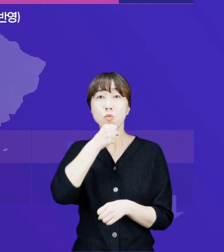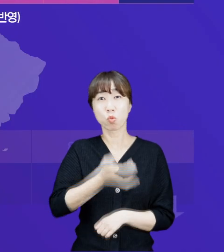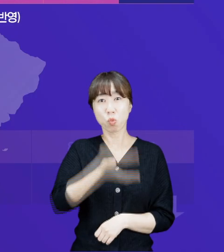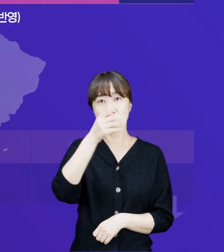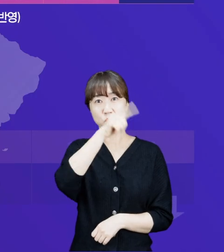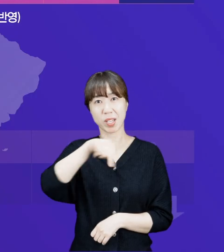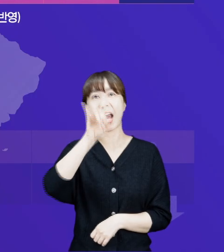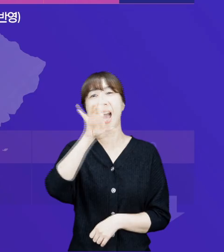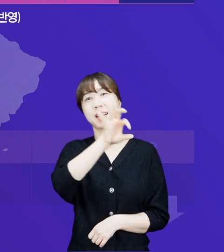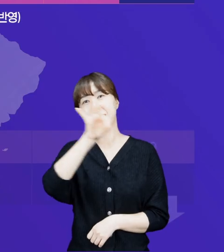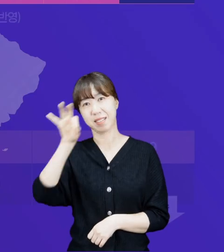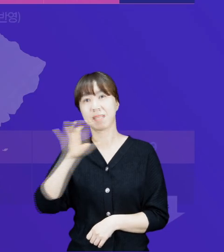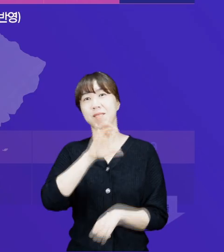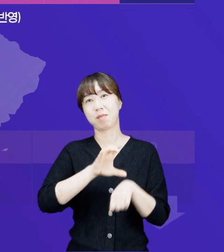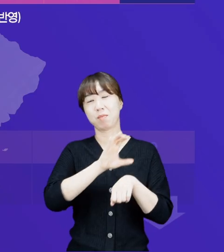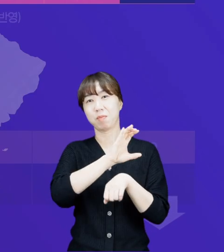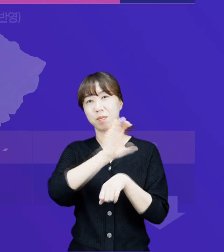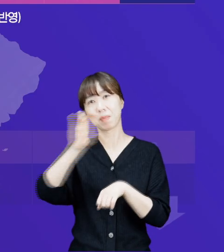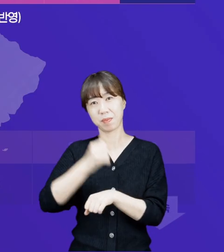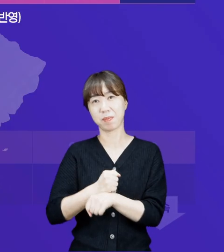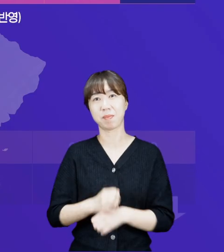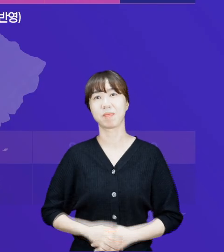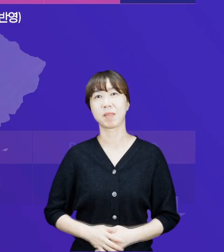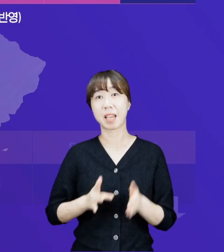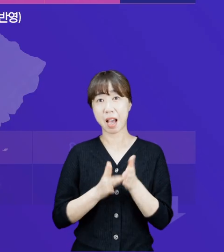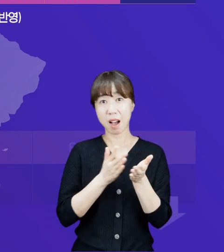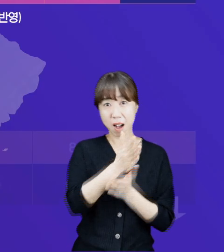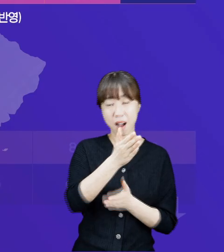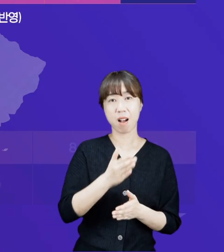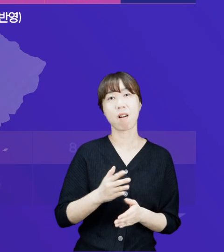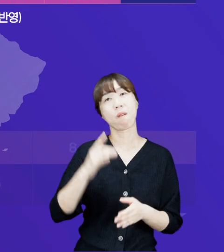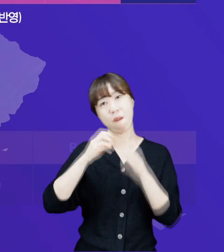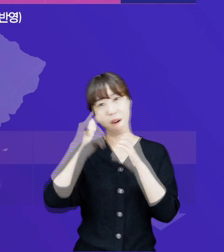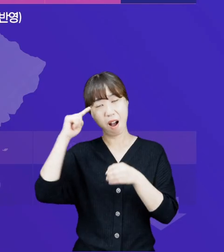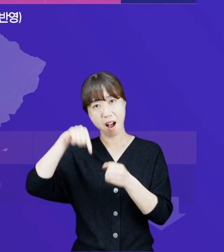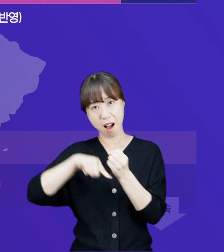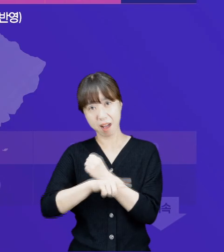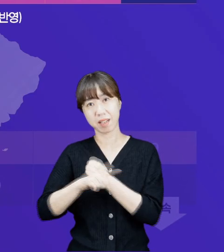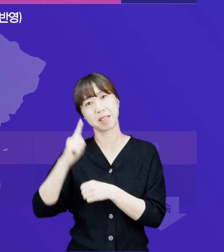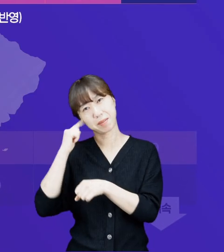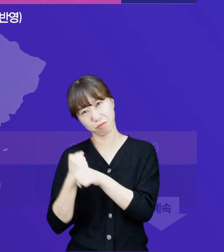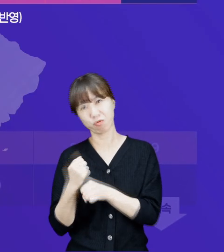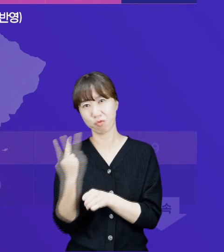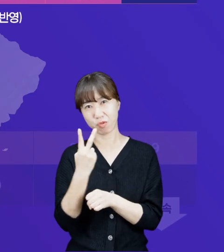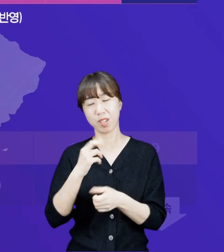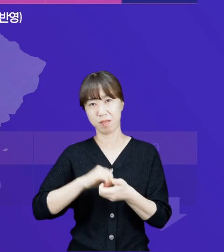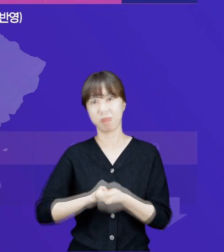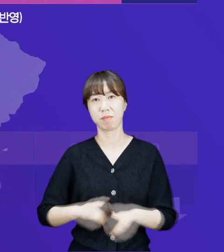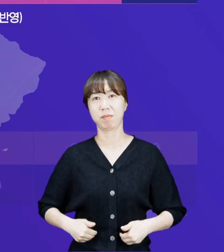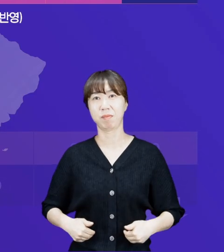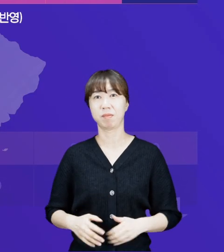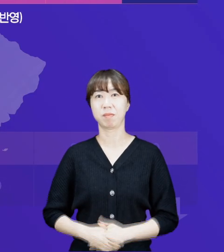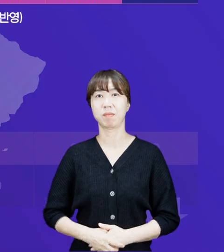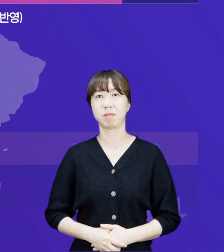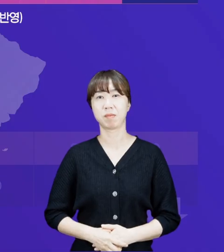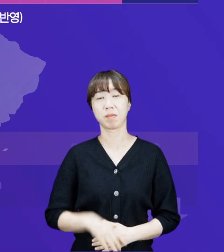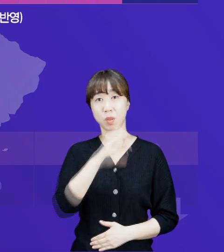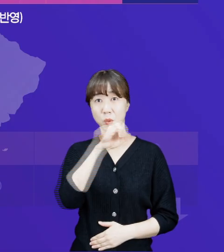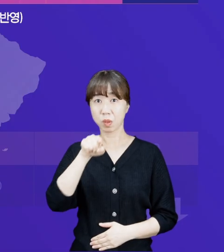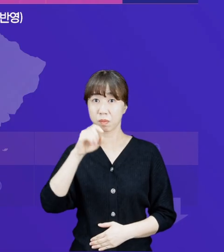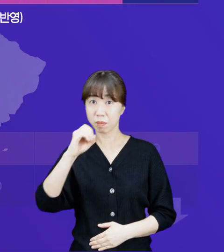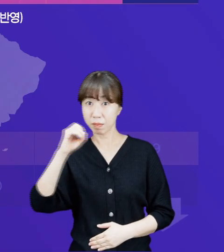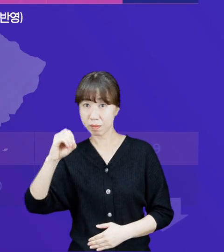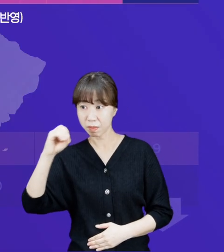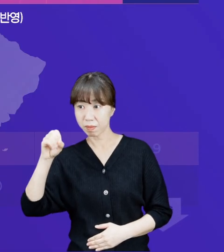개 과목을 반영합니다. 단, 약학과는 과학탐구 2개 과목의 평균을 반영합니다. 반영 점수 산출 시에는 소수점